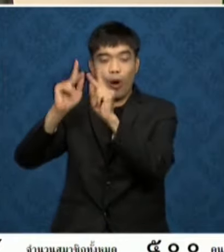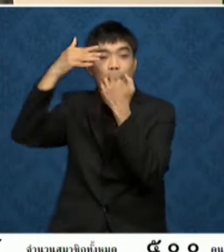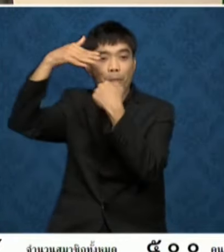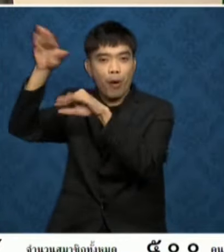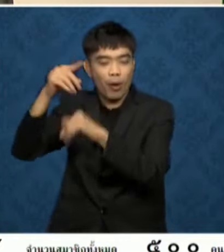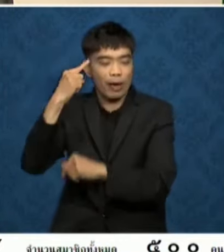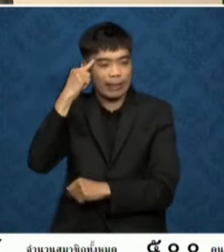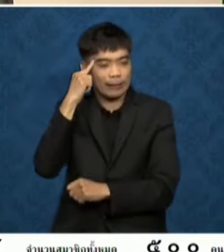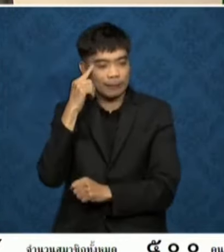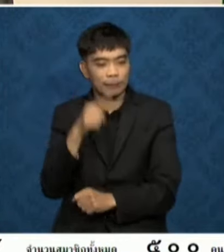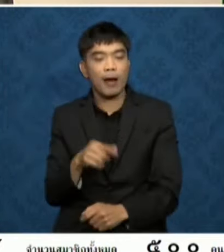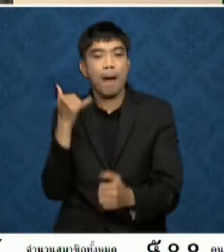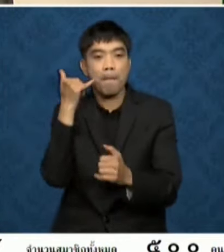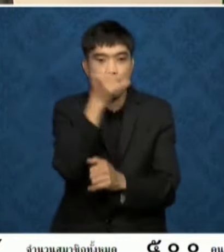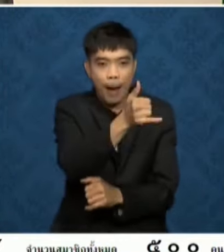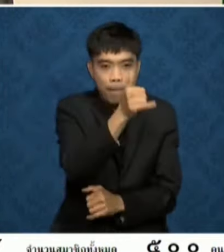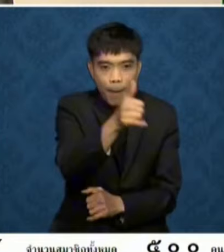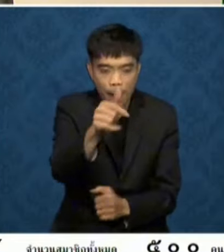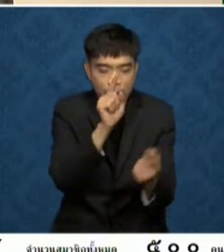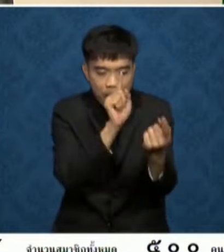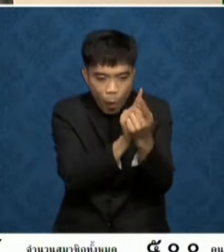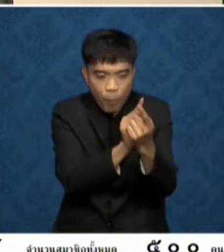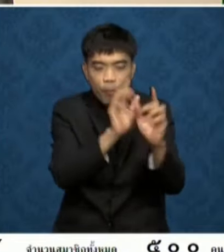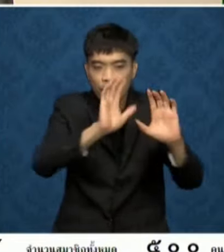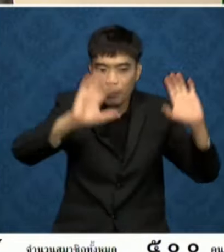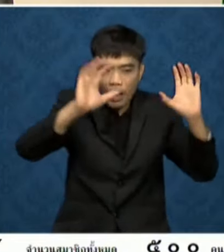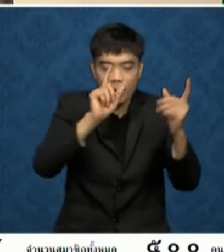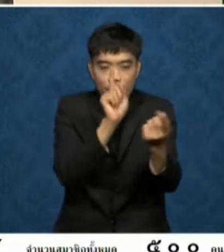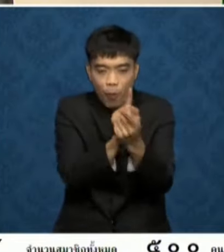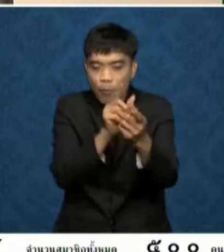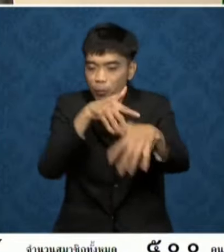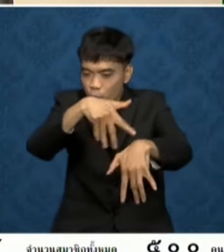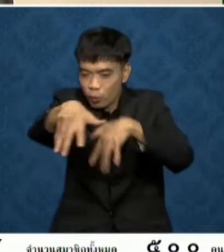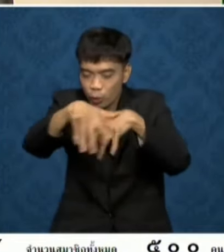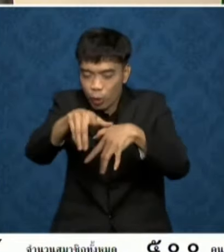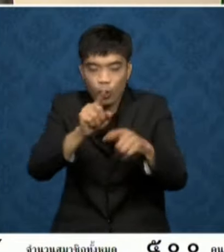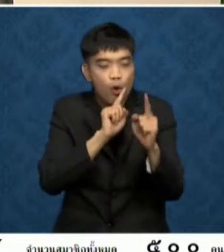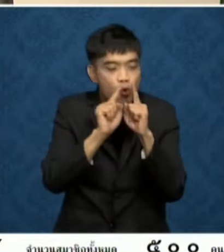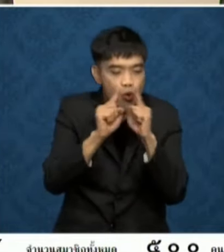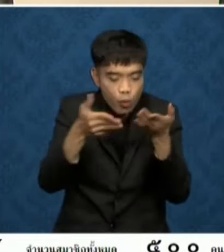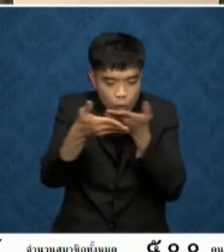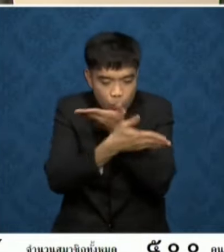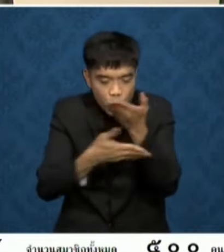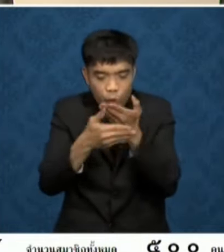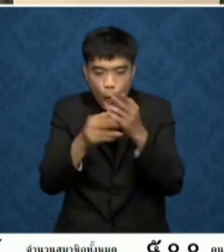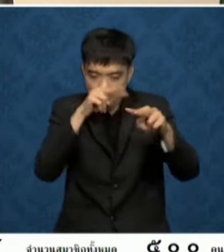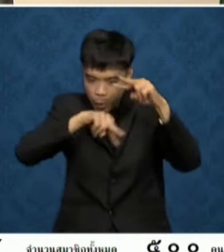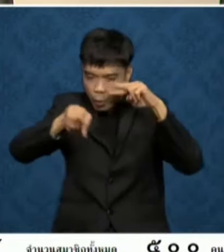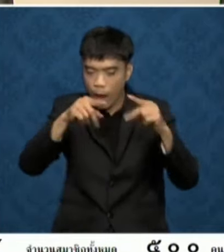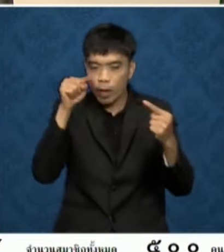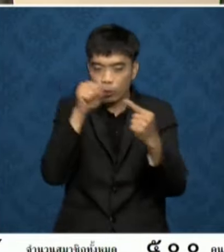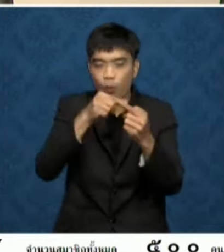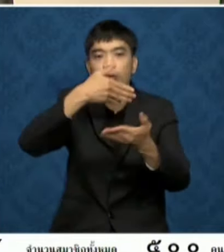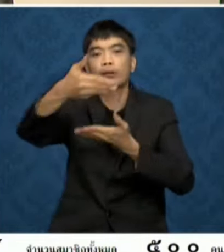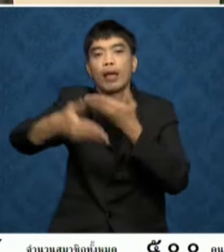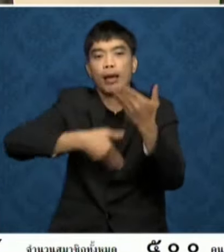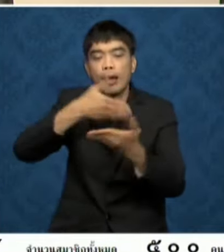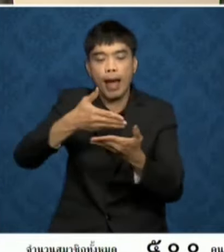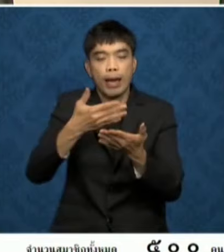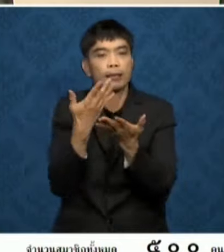นะคะได้ประชุมร่วมกันกับหน่วยงานที่เกี่ยวข้องทั้งภาครัฐภาคเอกชนเพื่อติดตามสถานการณ์ด้านการผลิตตลาดผลไม้นะคะแ